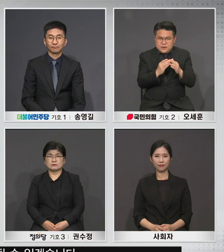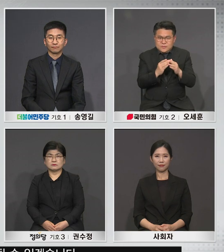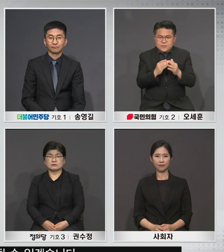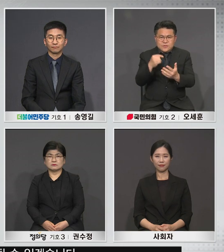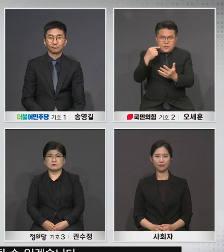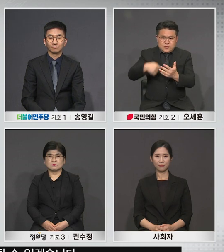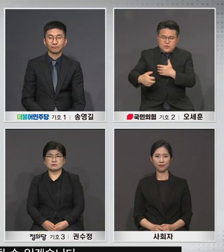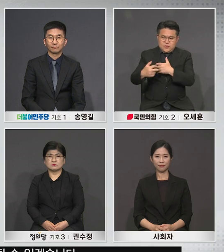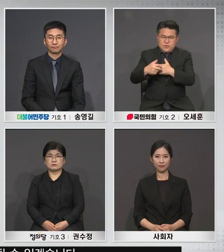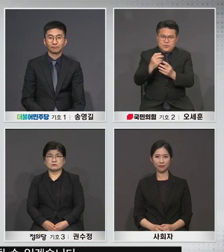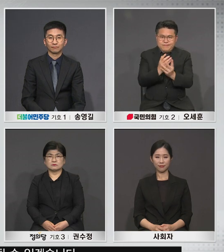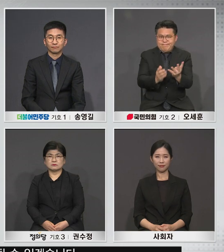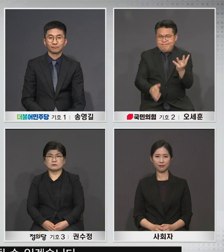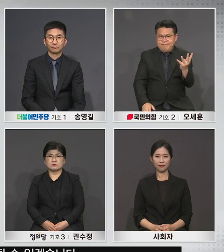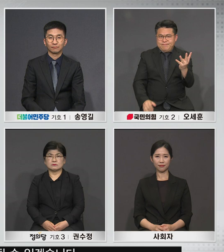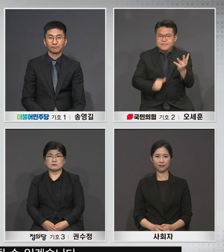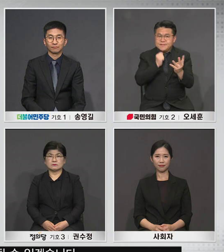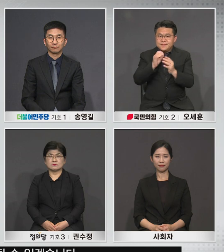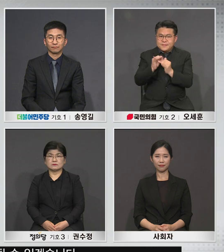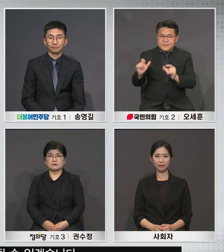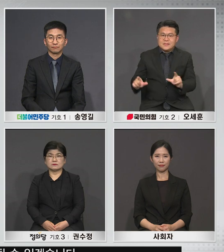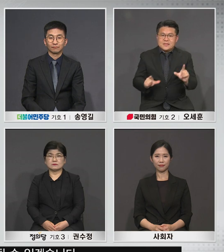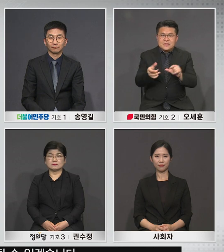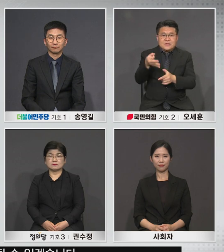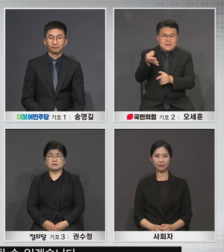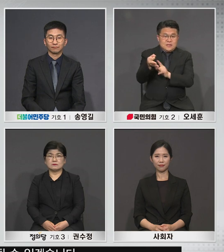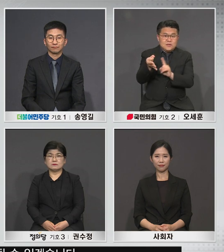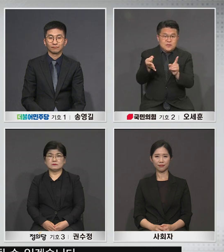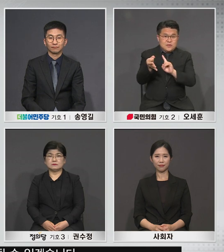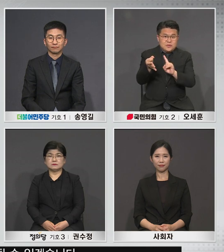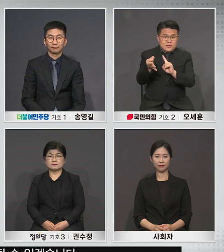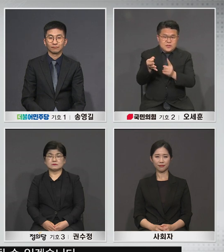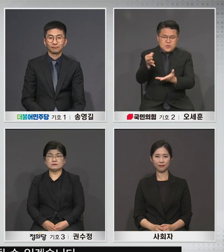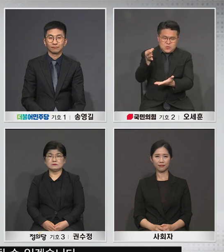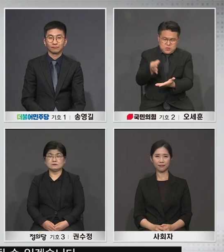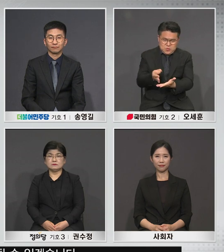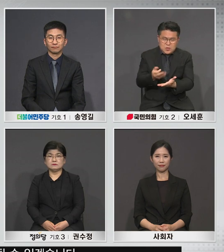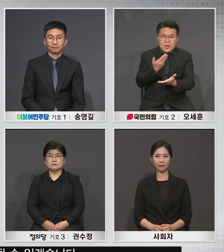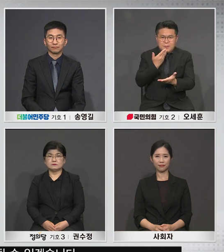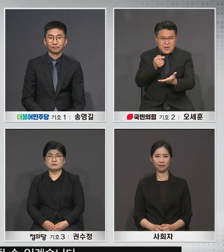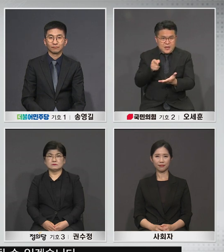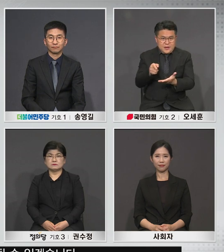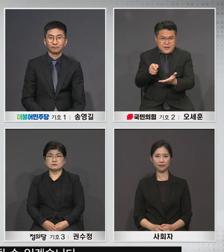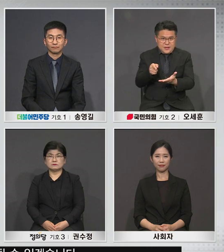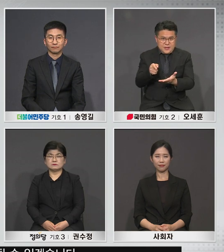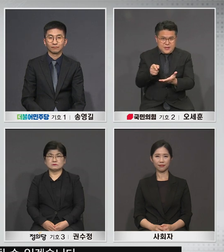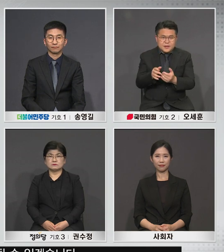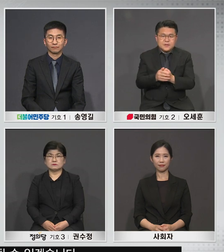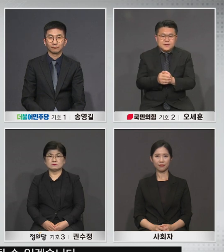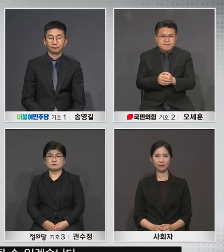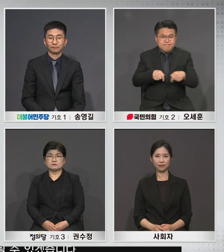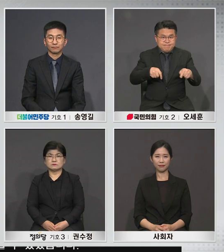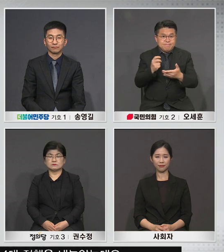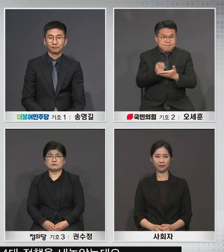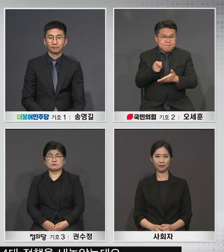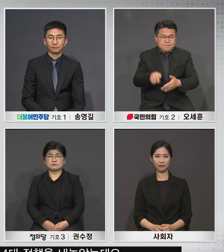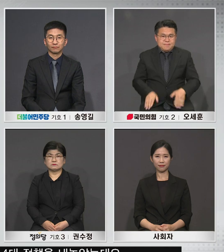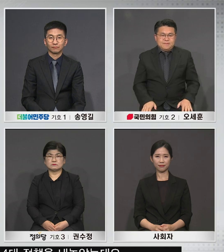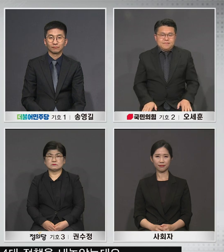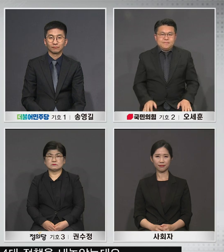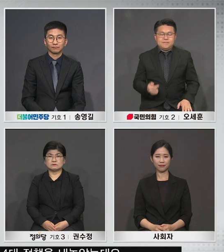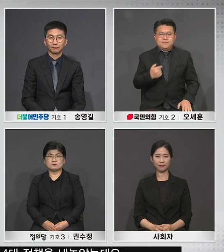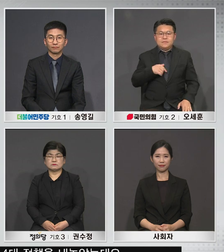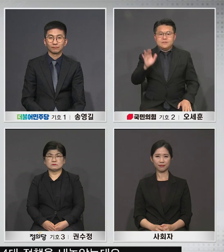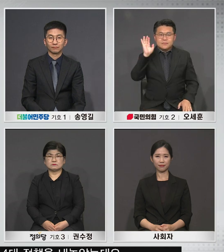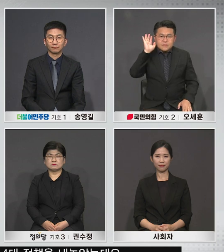의료에 관한 저소득층의 생활비를 많이 낮출 수 있는 그런 기대효과가 있는 정책들입니다. 제가 앞으로